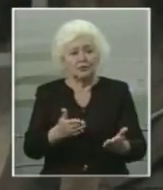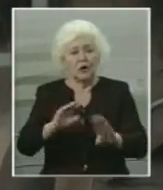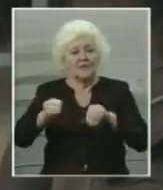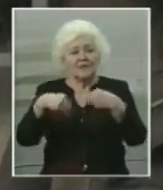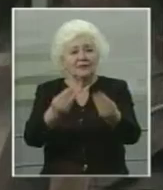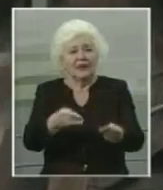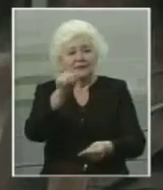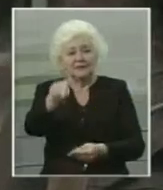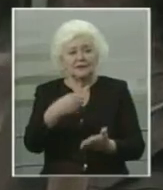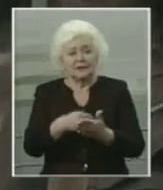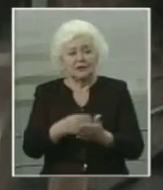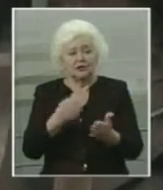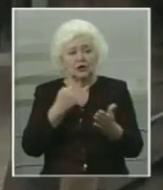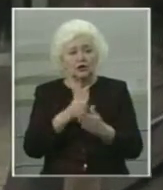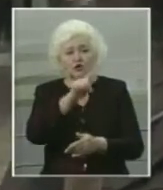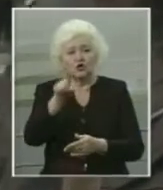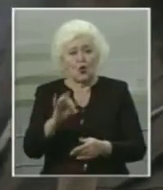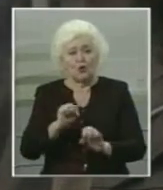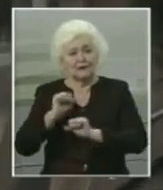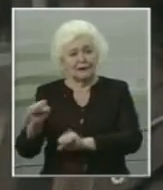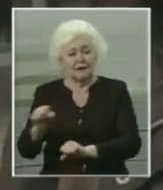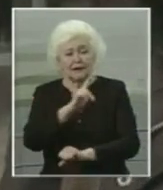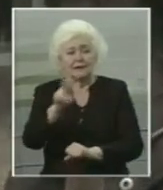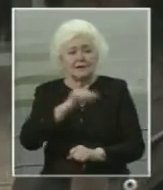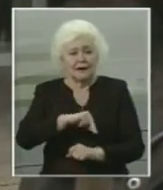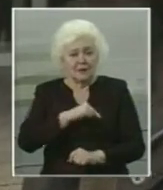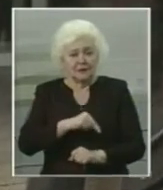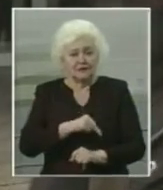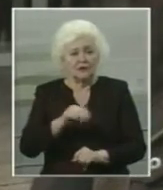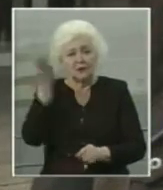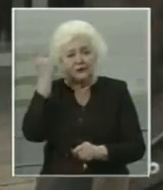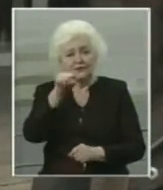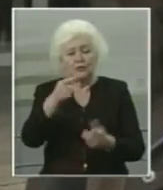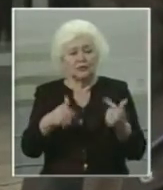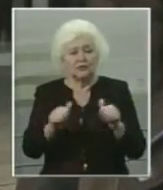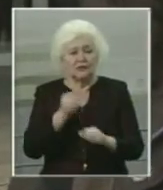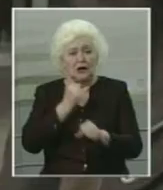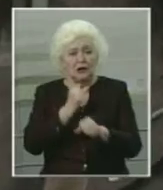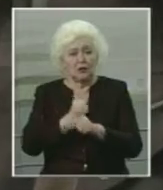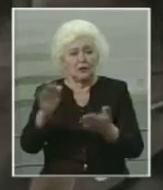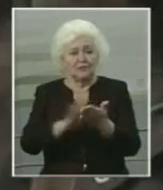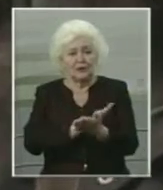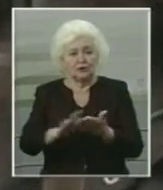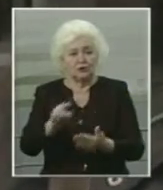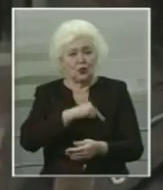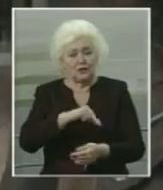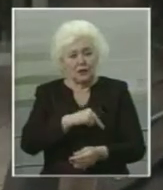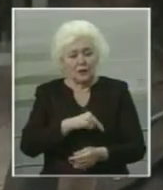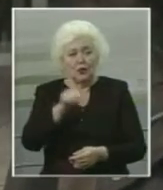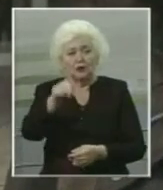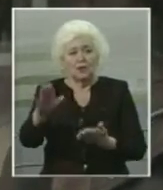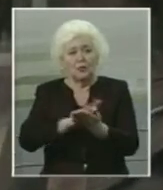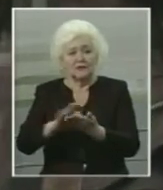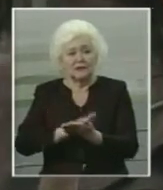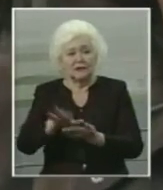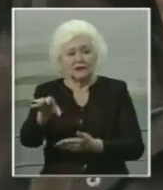кошти зоозахисникам, які працюють давно в цій сфері і роблять безкоштовну роботу по стерилізації